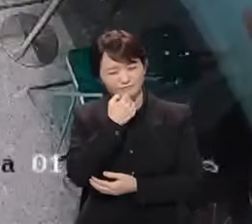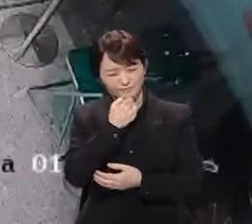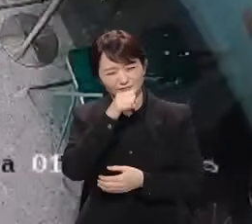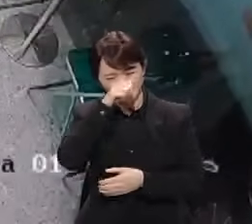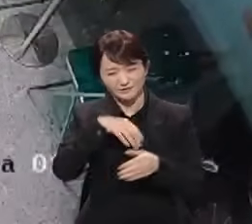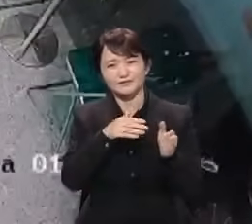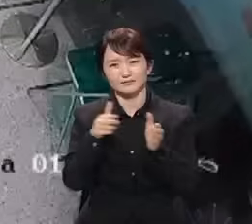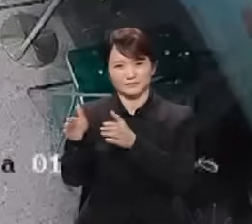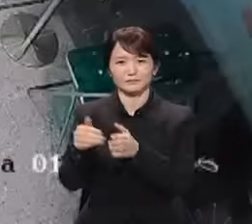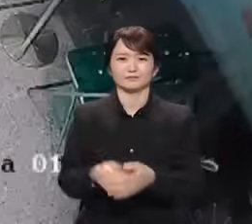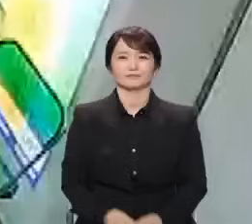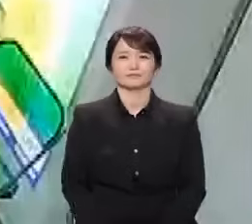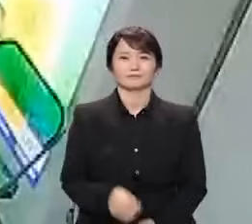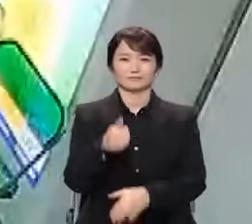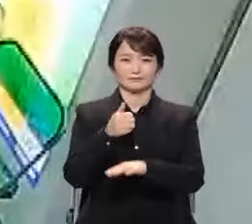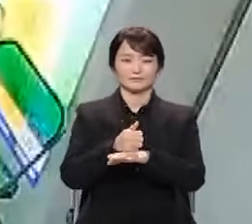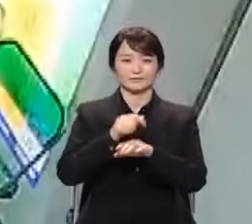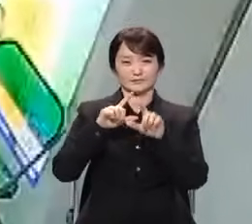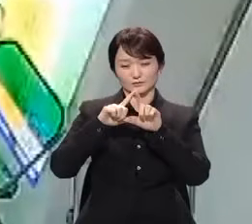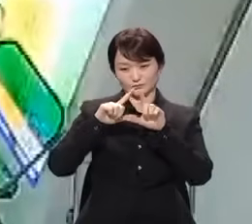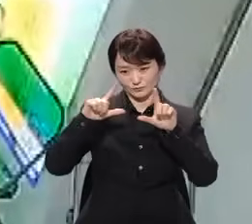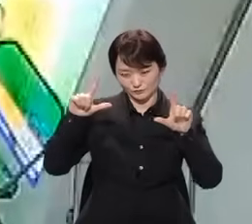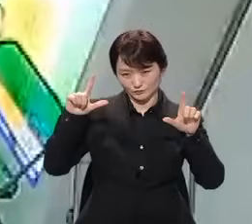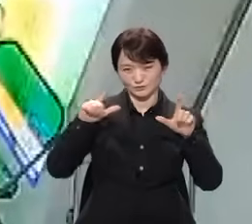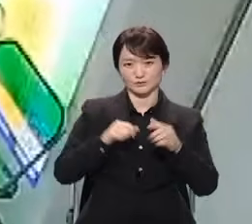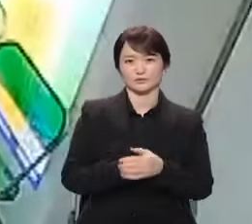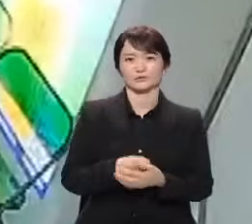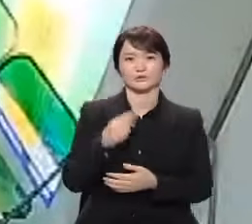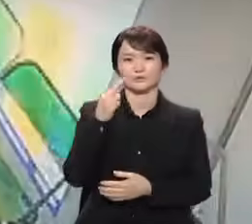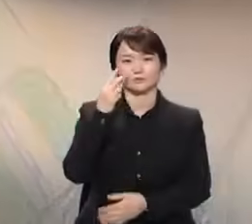합니다. 마지막 픽 주인공 동물 미국으로 갑니다.